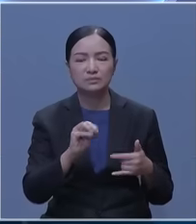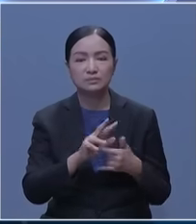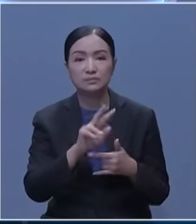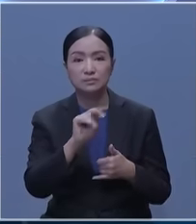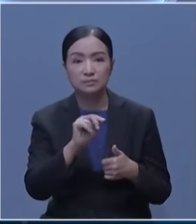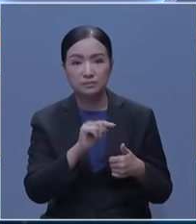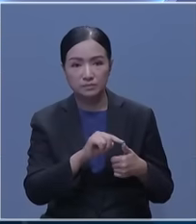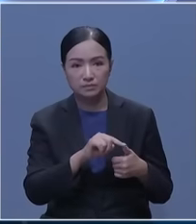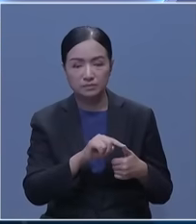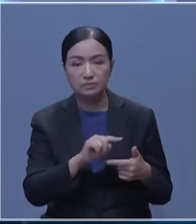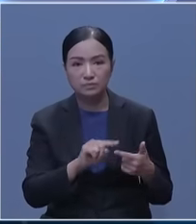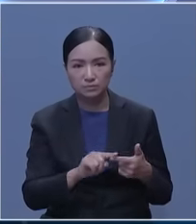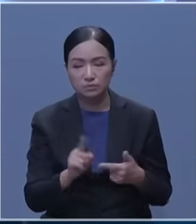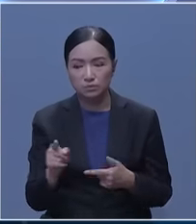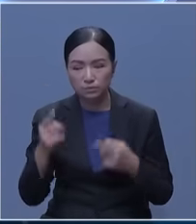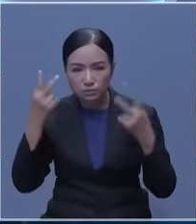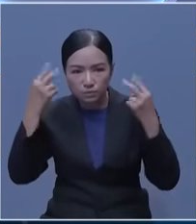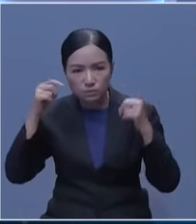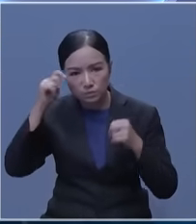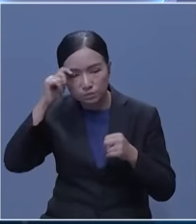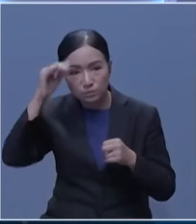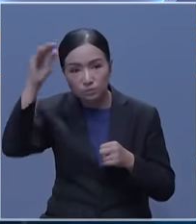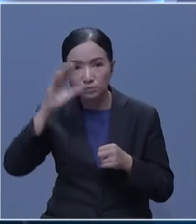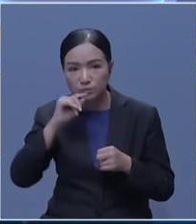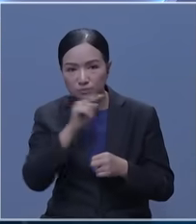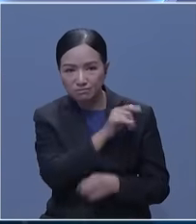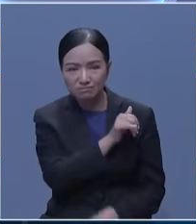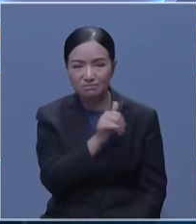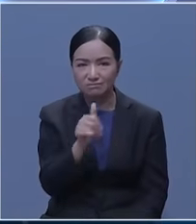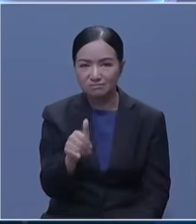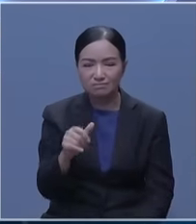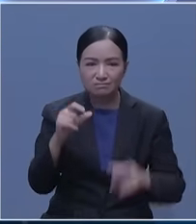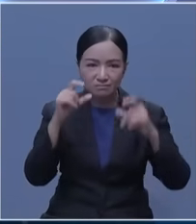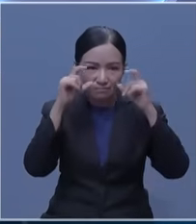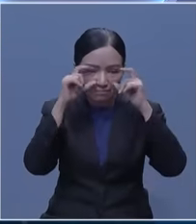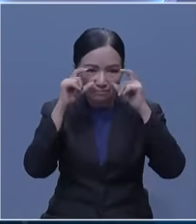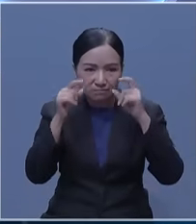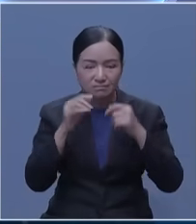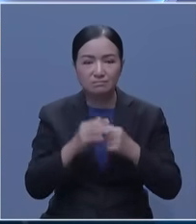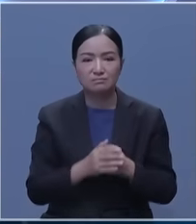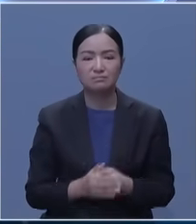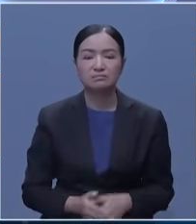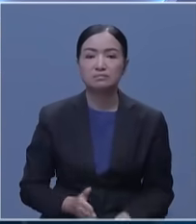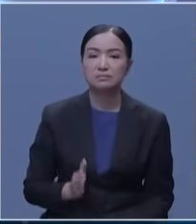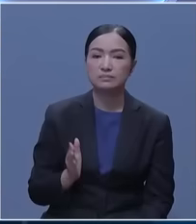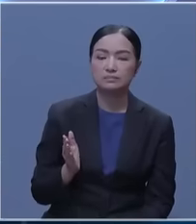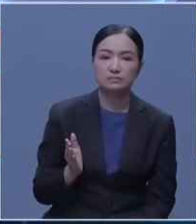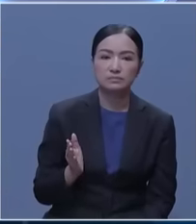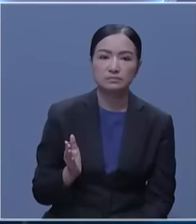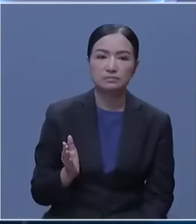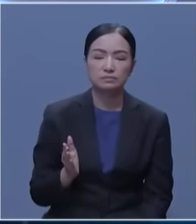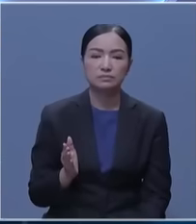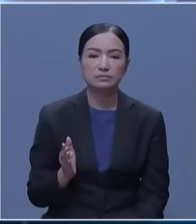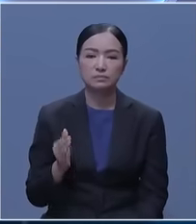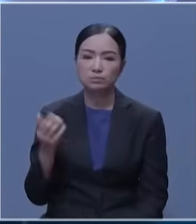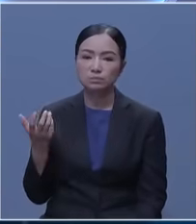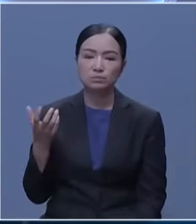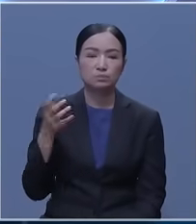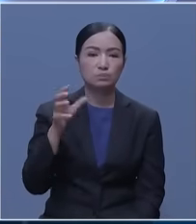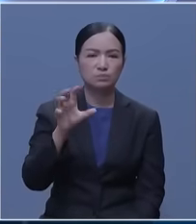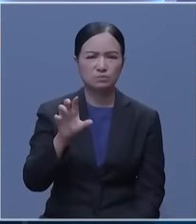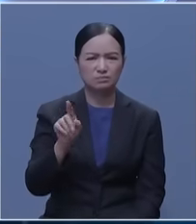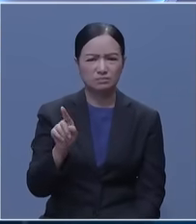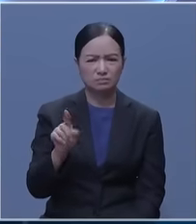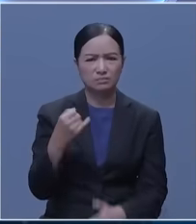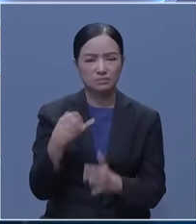ลอดวันนี้พอนายกพูดแบบนี้ปุ๊บก็ต้องมีความเคลื่อนไหวคุณวิโรจน์ดาวเคราะห์น้อยแห่งก้าวไกลบอก เอาโพสต์แล้ว เอ๊ะนี่มันผิ